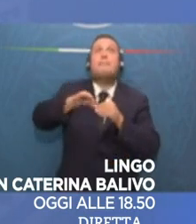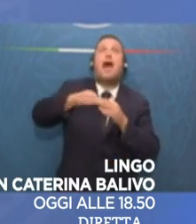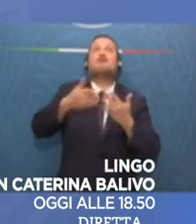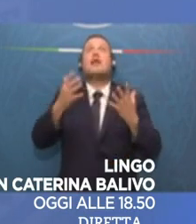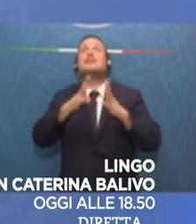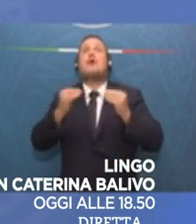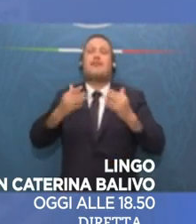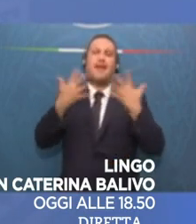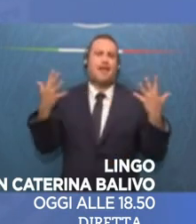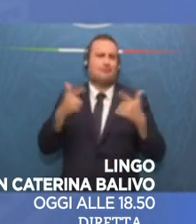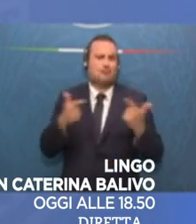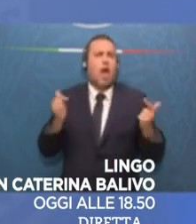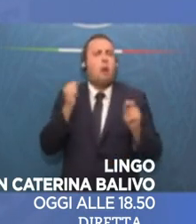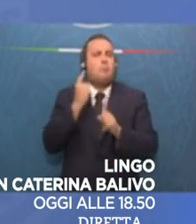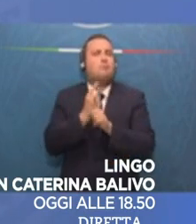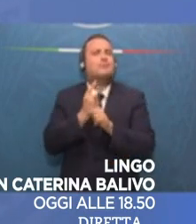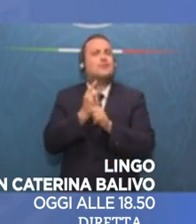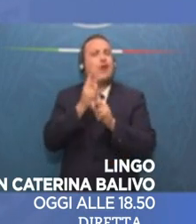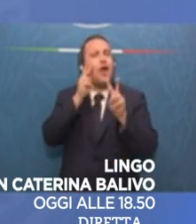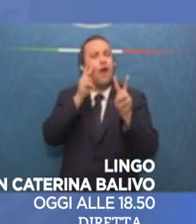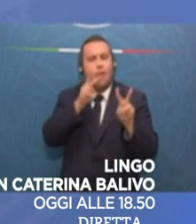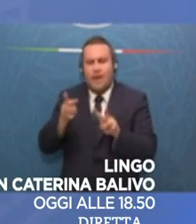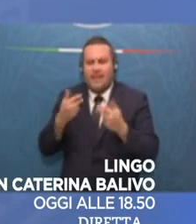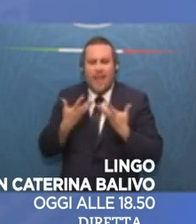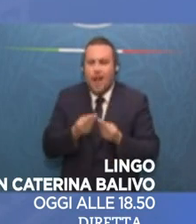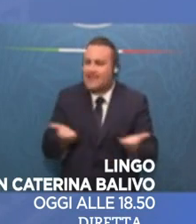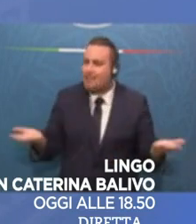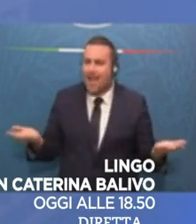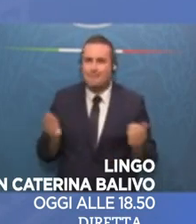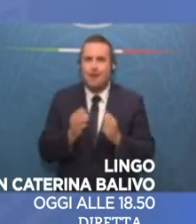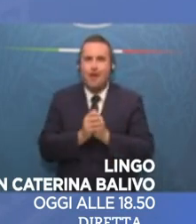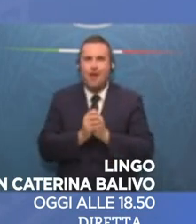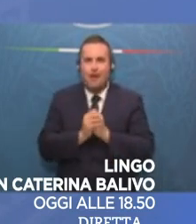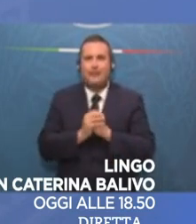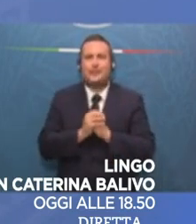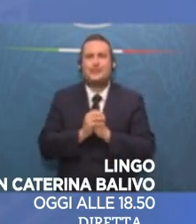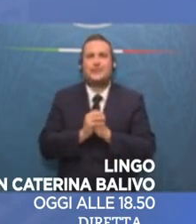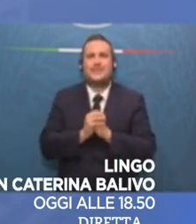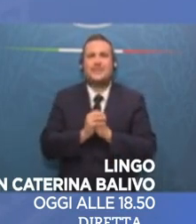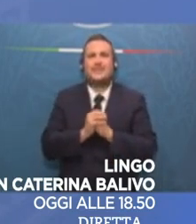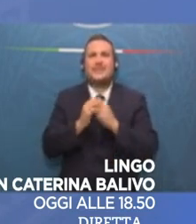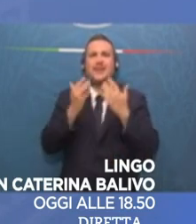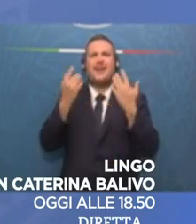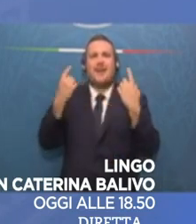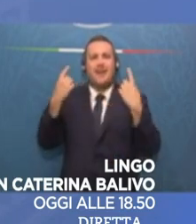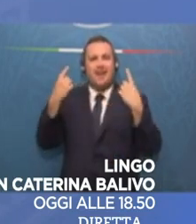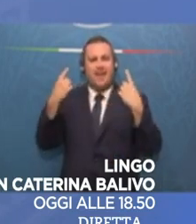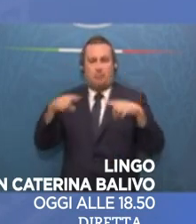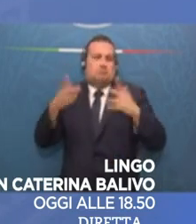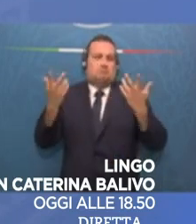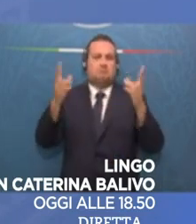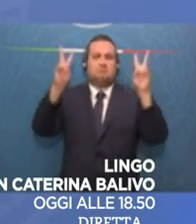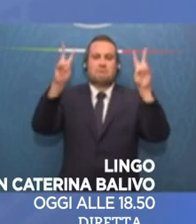dico. Però bisogna guardare quello che c'è. Sulle questioni delle riforme, allora,